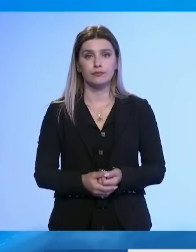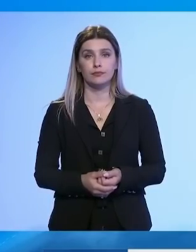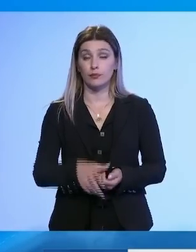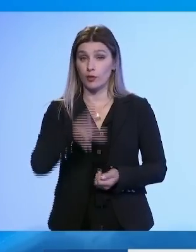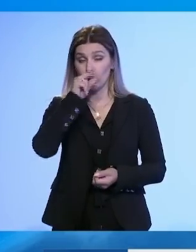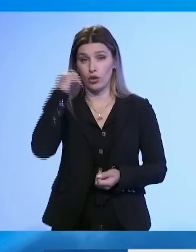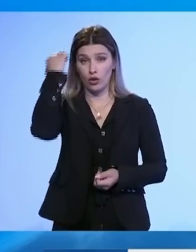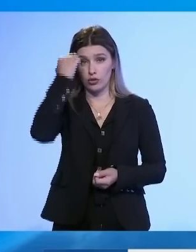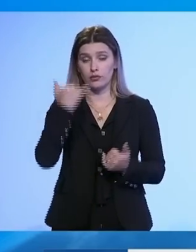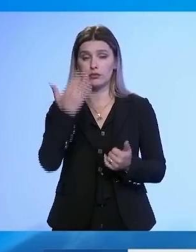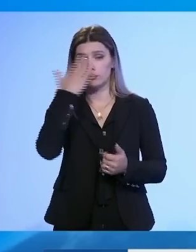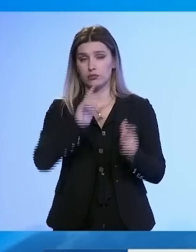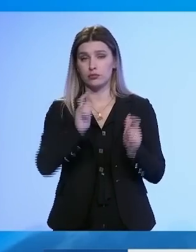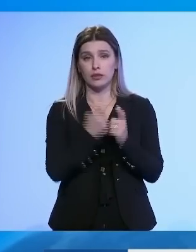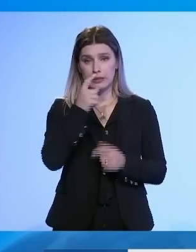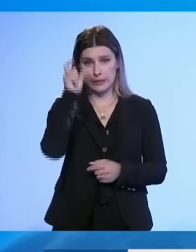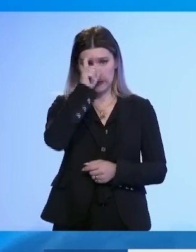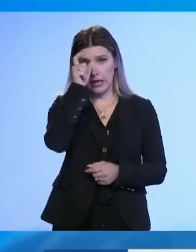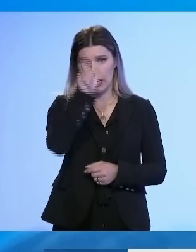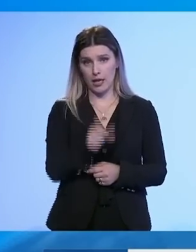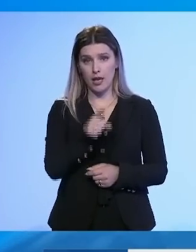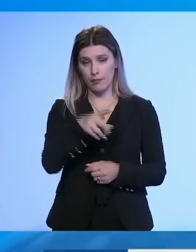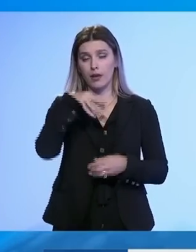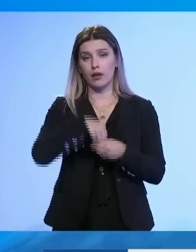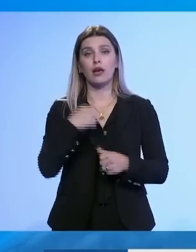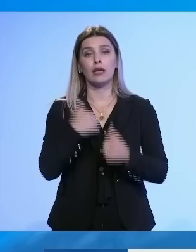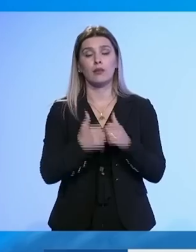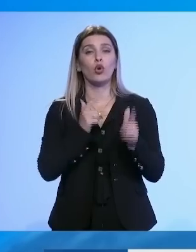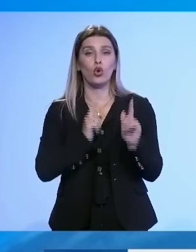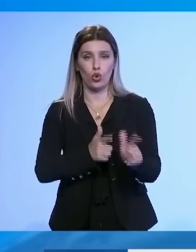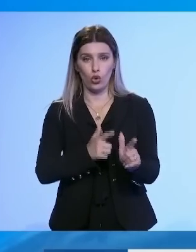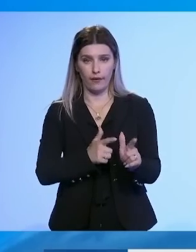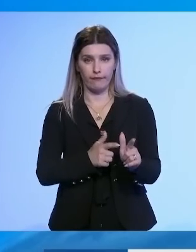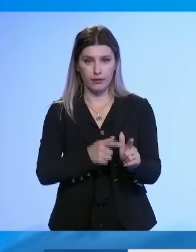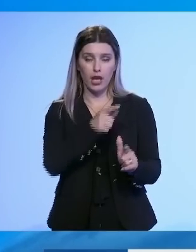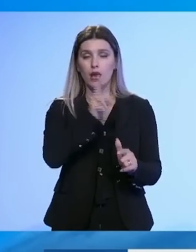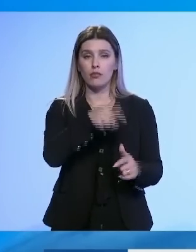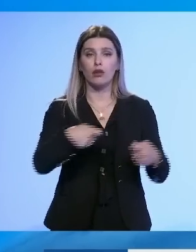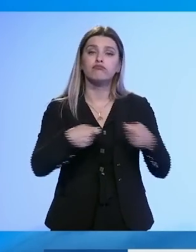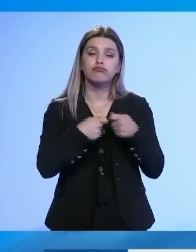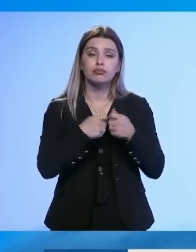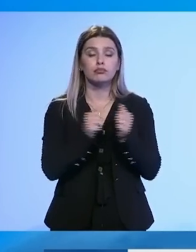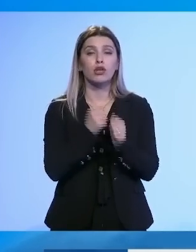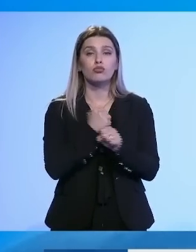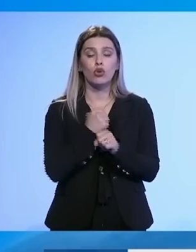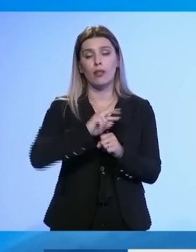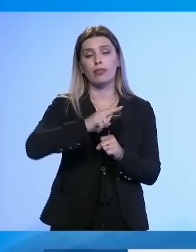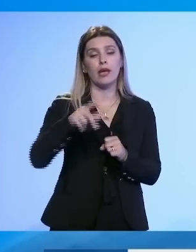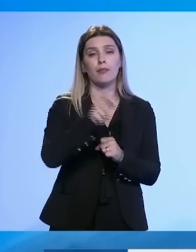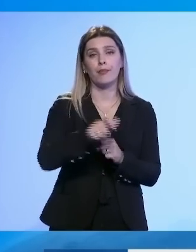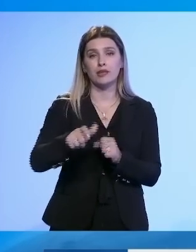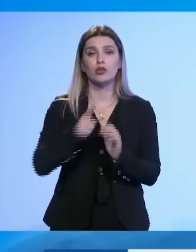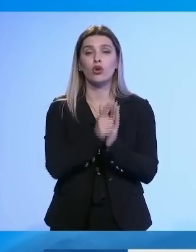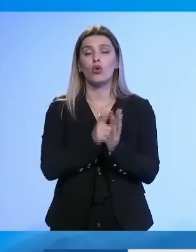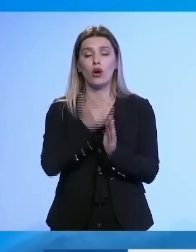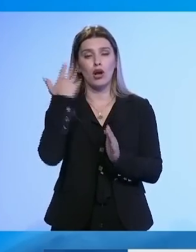Policia Kosovës ka arrestuar një serb në akuzën për krime lufte. Ndajti janë ngritur dyshime se në bashkëkryerje edhe me pjesar të tjerë gjatë periudhës